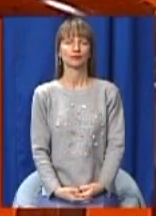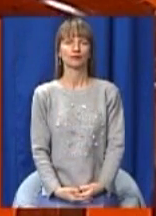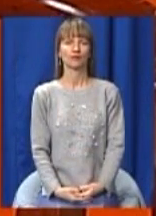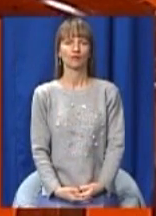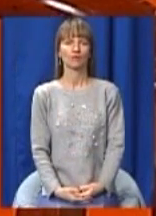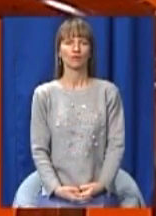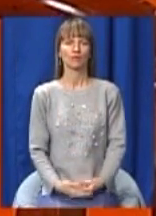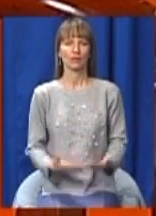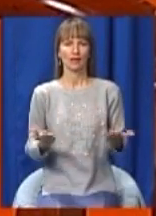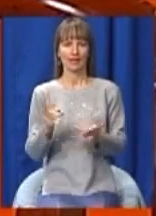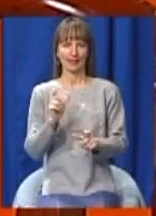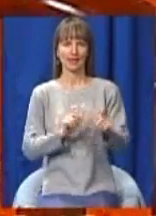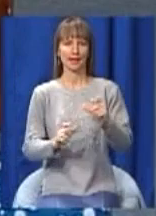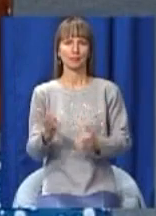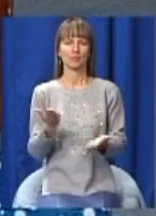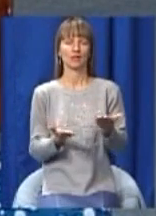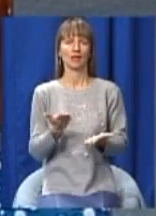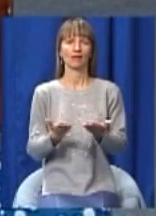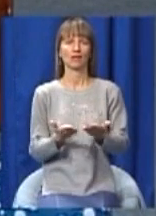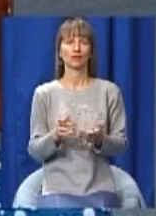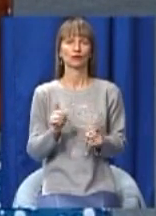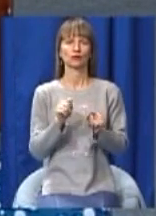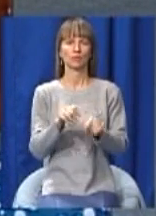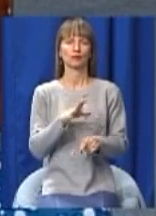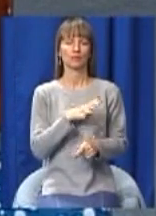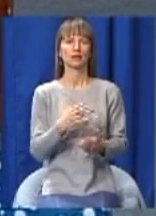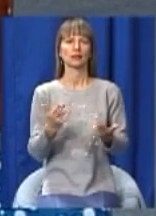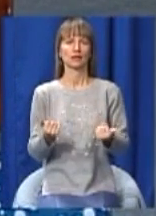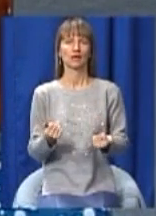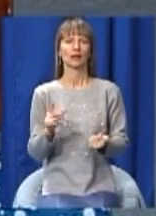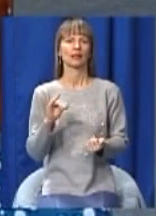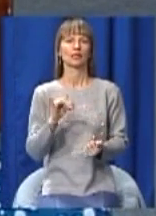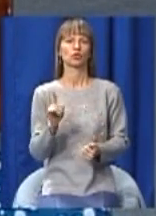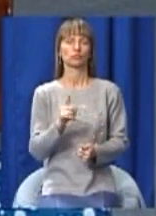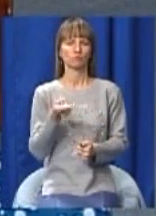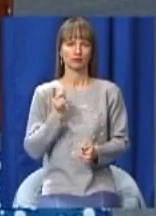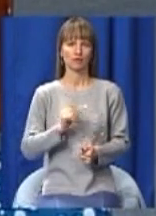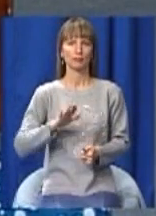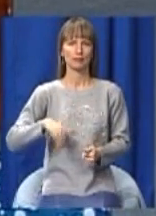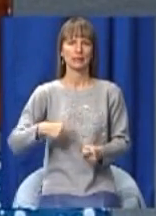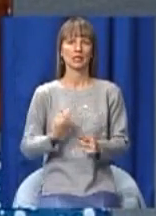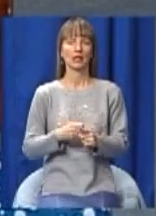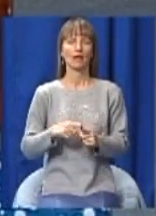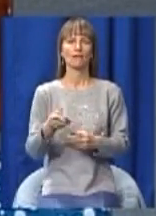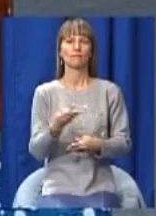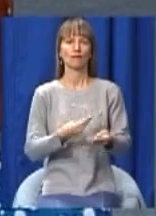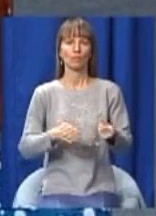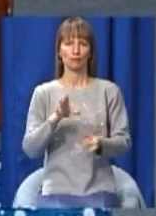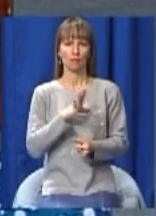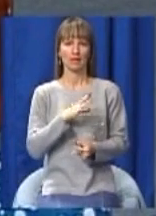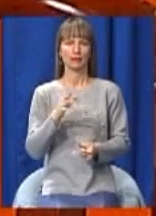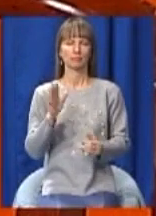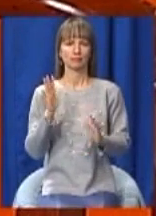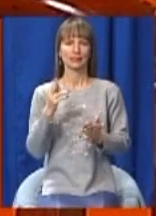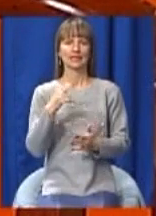ли ты химич на и направо ментам так бума и showtec правде после тура фокусу boogeyman